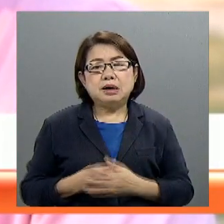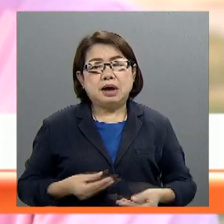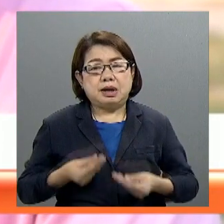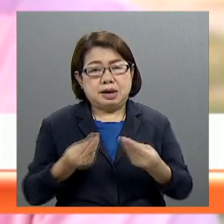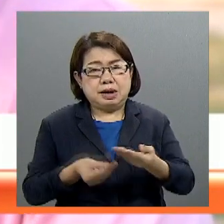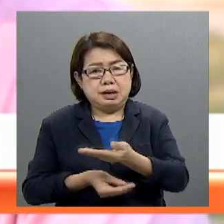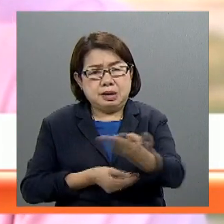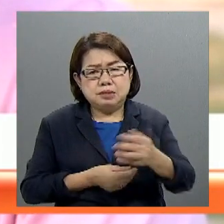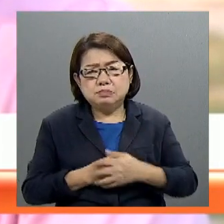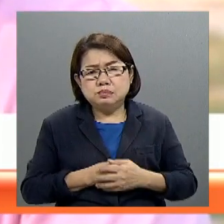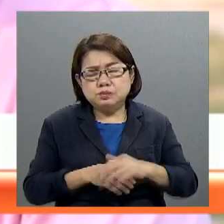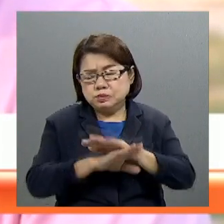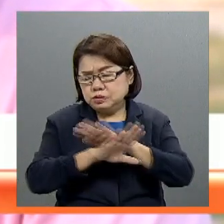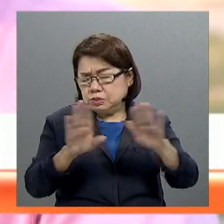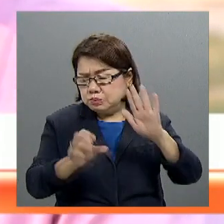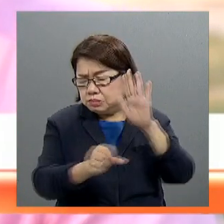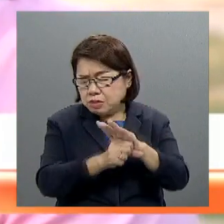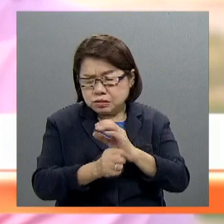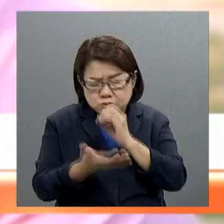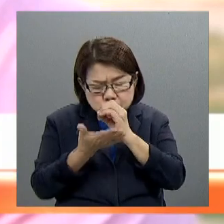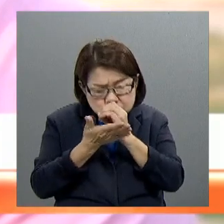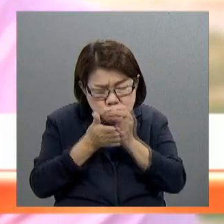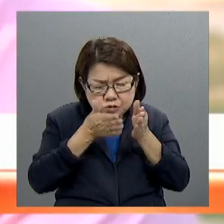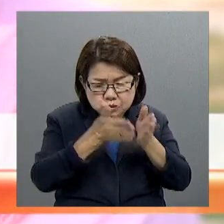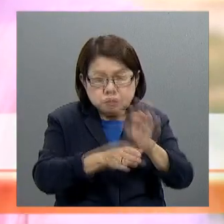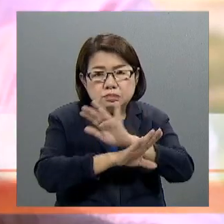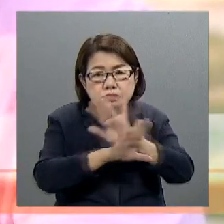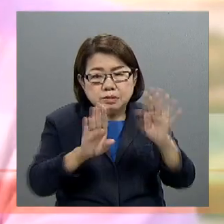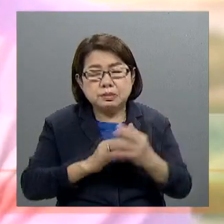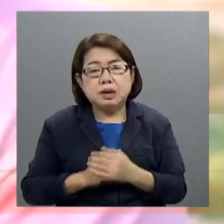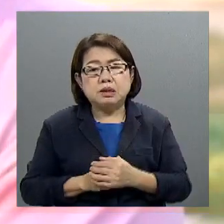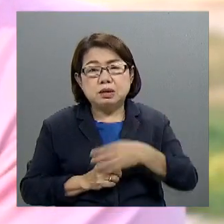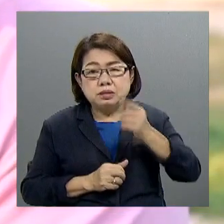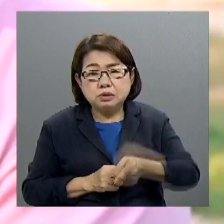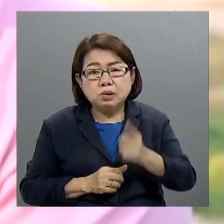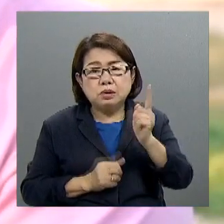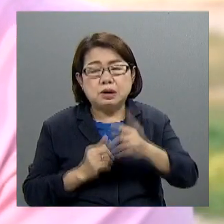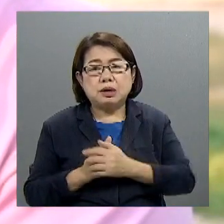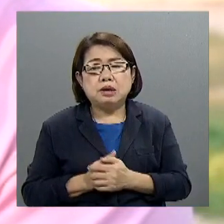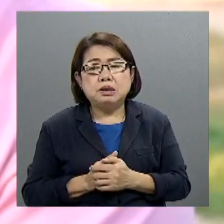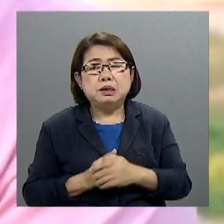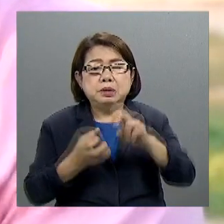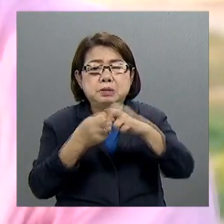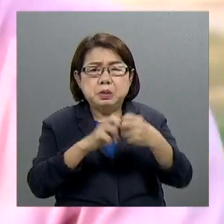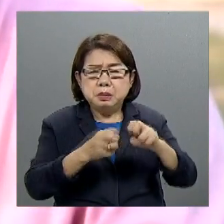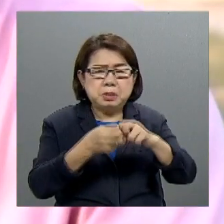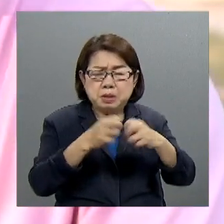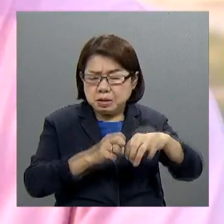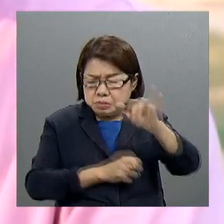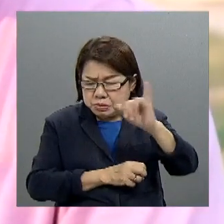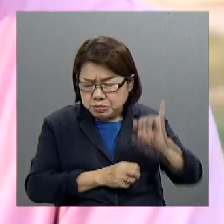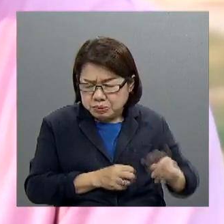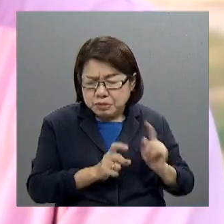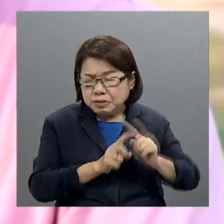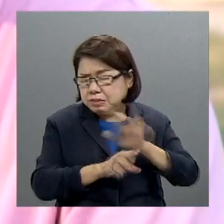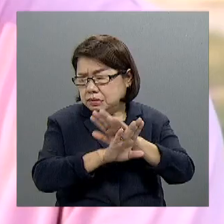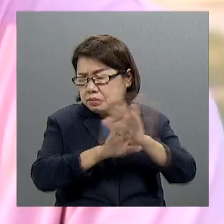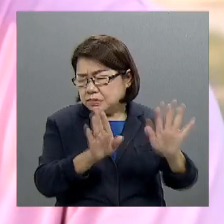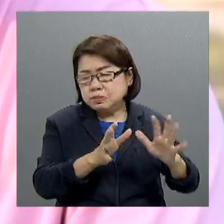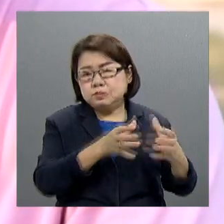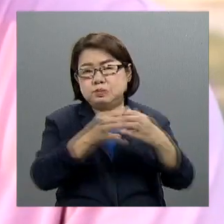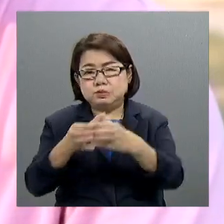พติดให้เพิ่นออกจากสิ่งที่เป็นอาชญามุกนะครับยกตัวอย่างคืออะยาเสพ